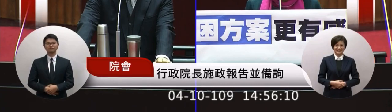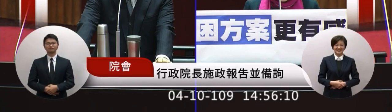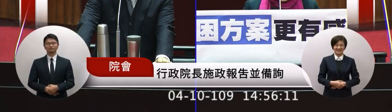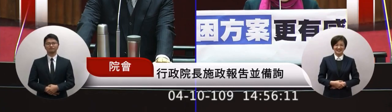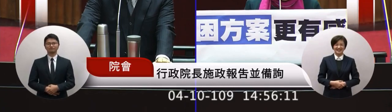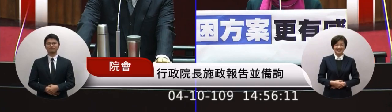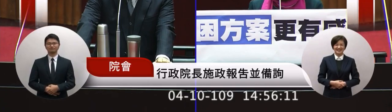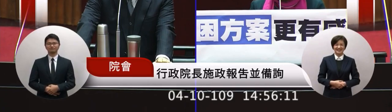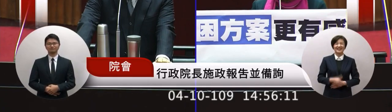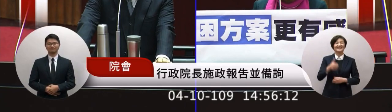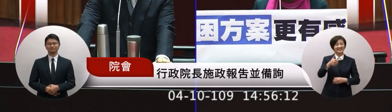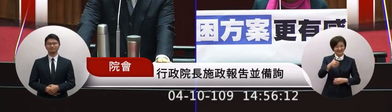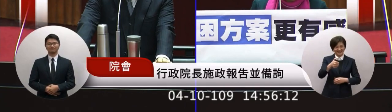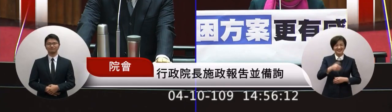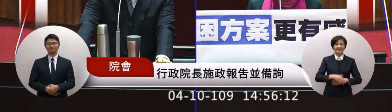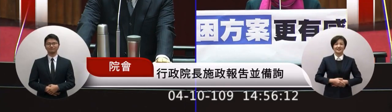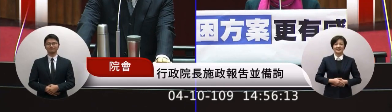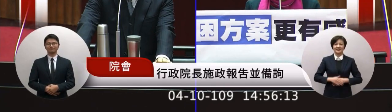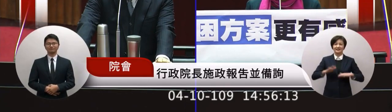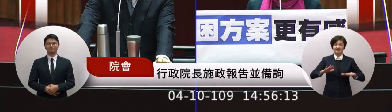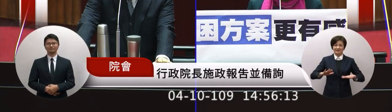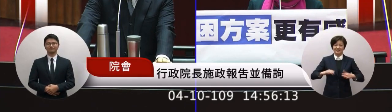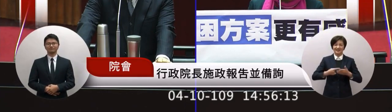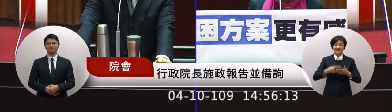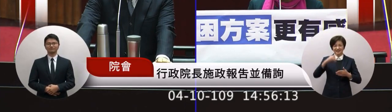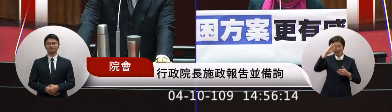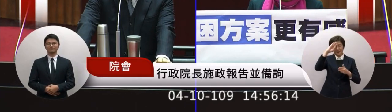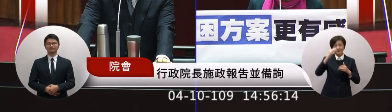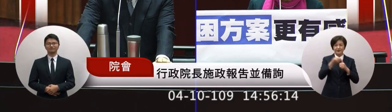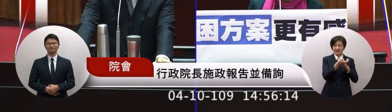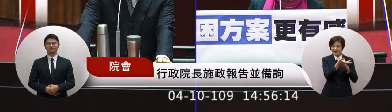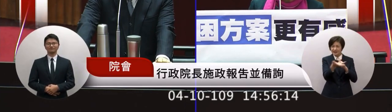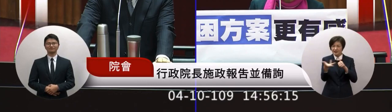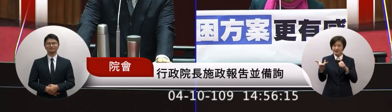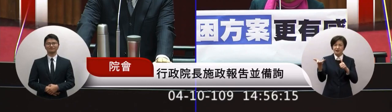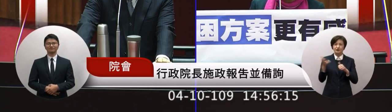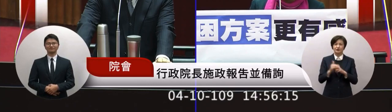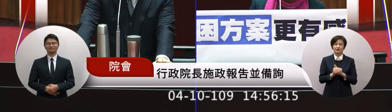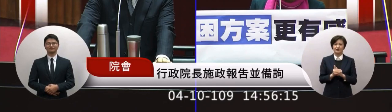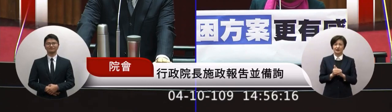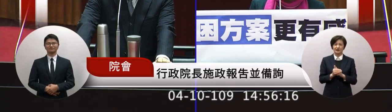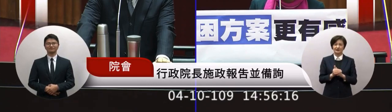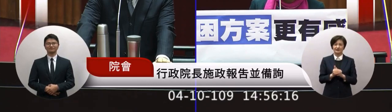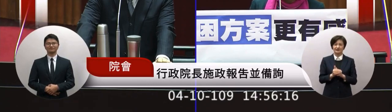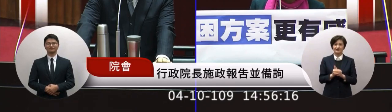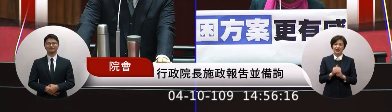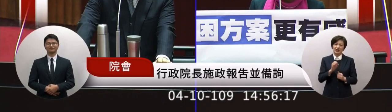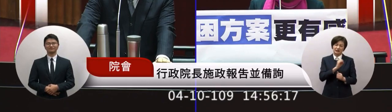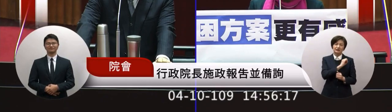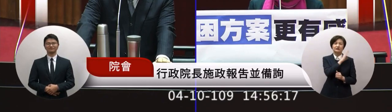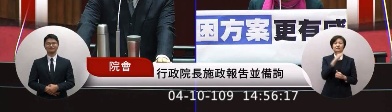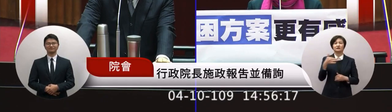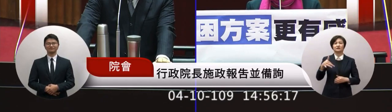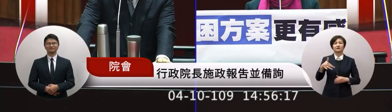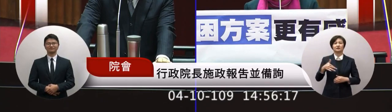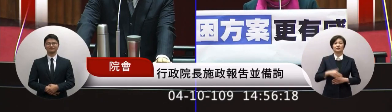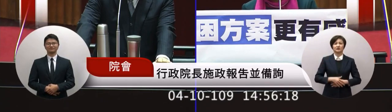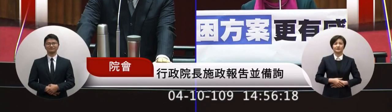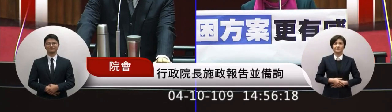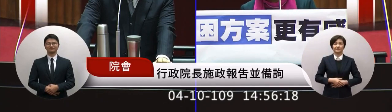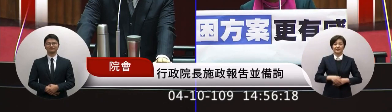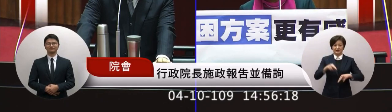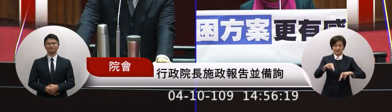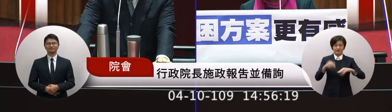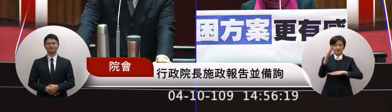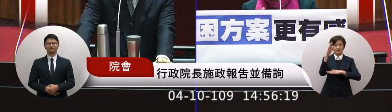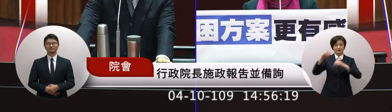这么哈，因为这次哦疫情哦，还看不到这个终点，那所以行政团